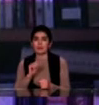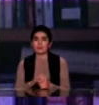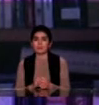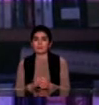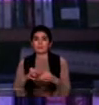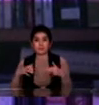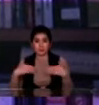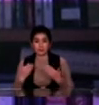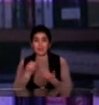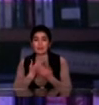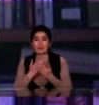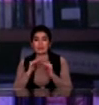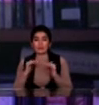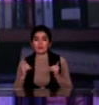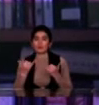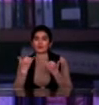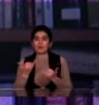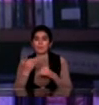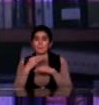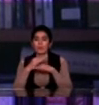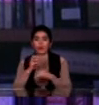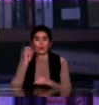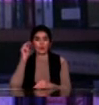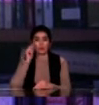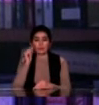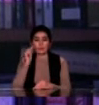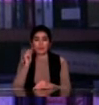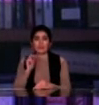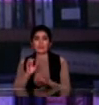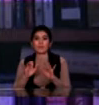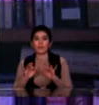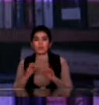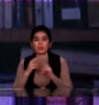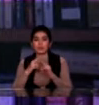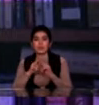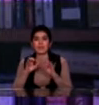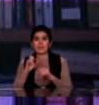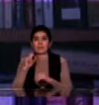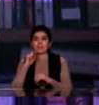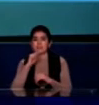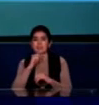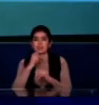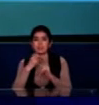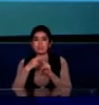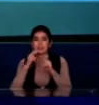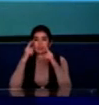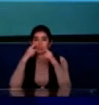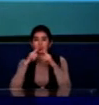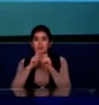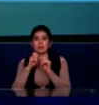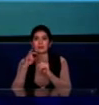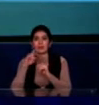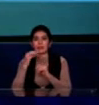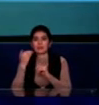Здравствуйте, дорогие ребята! Сегодня мы проходим урок информатики и информационной технологии для